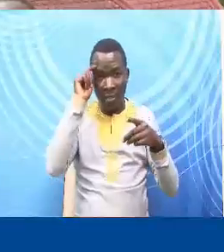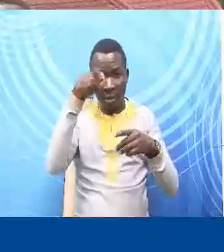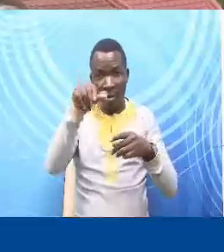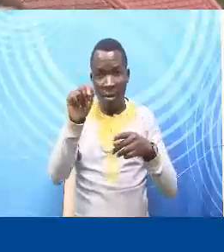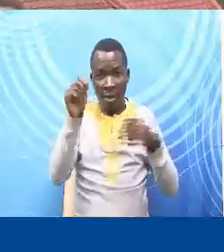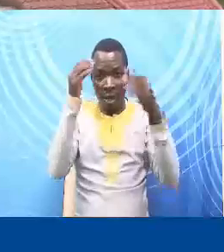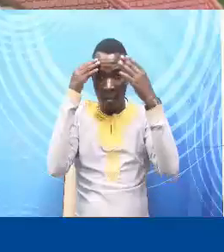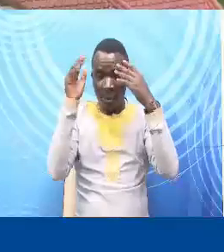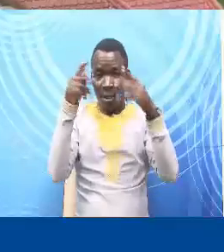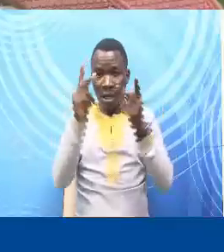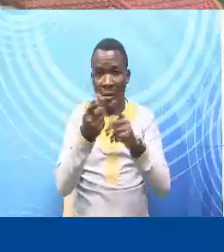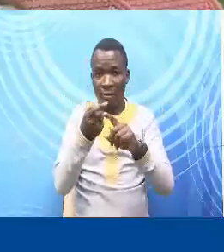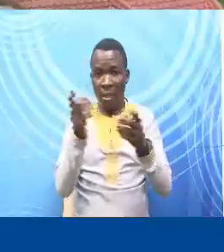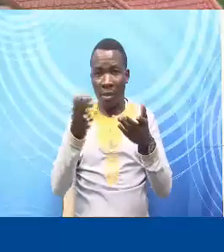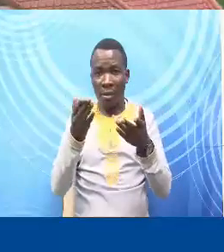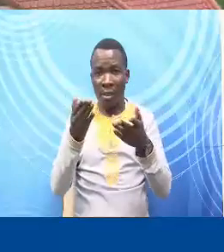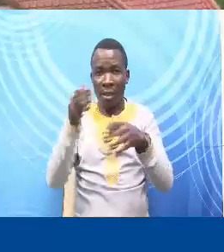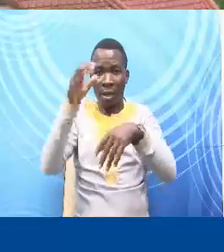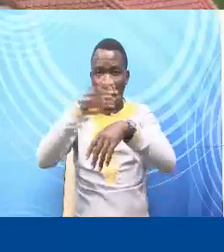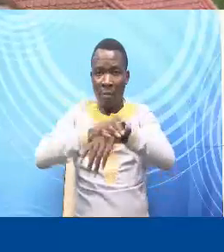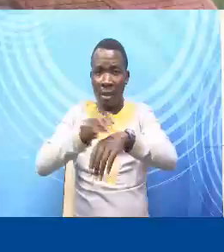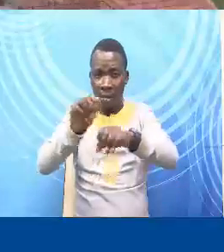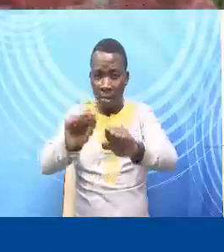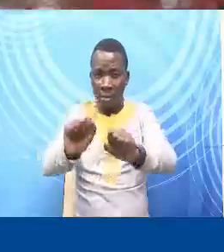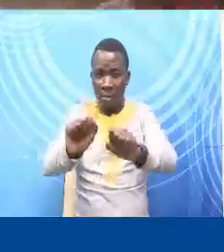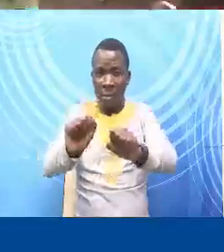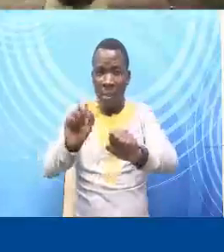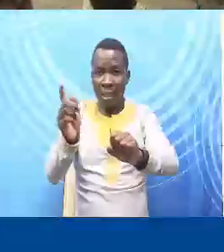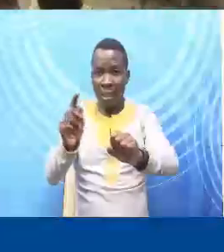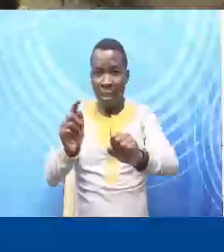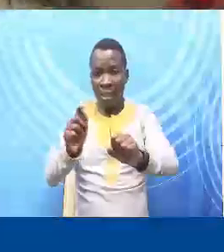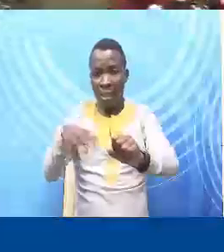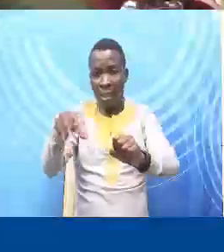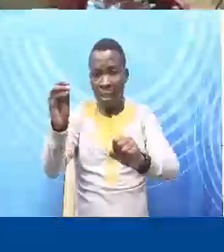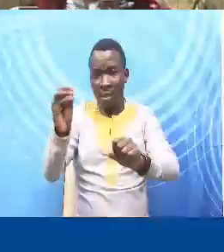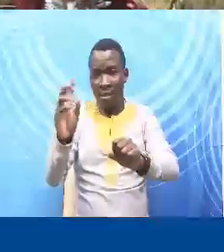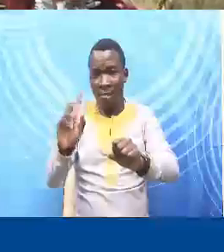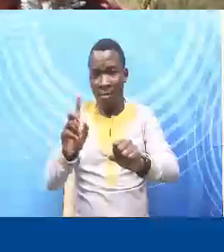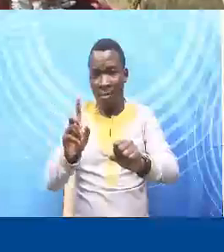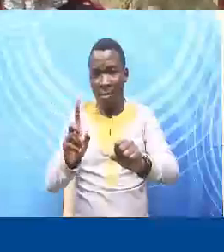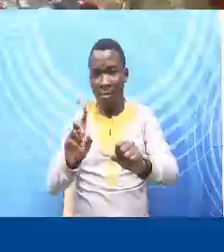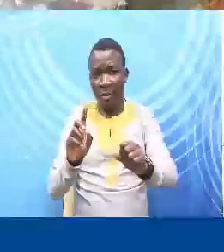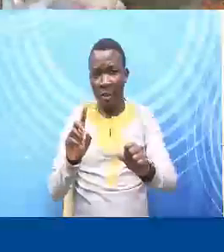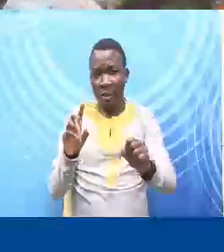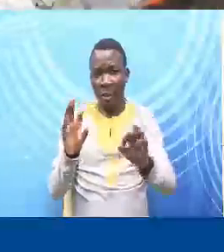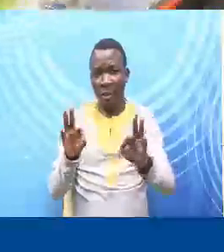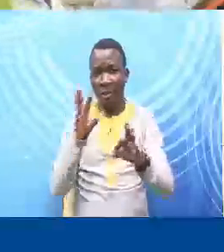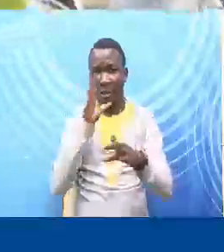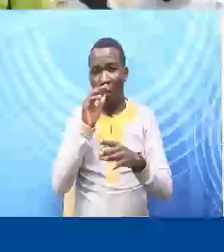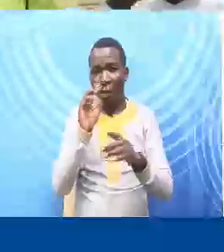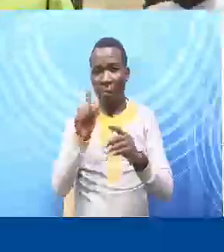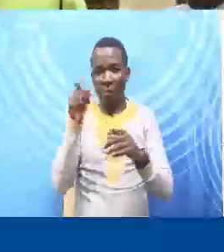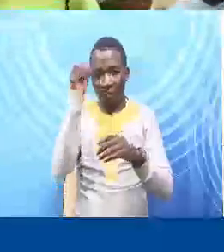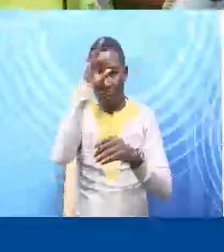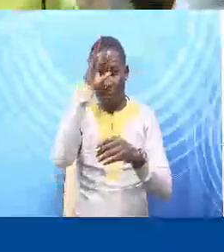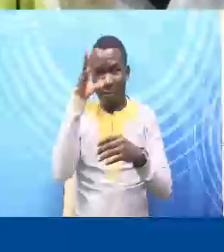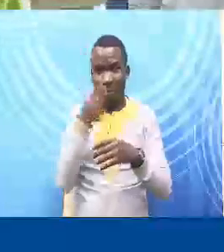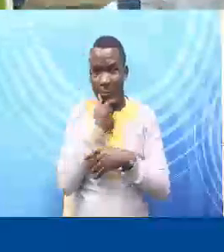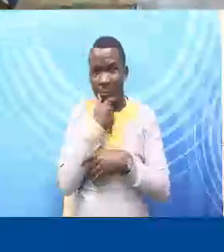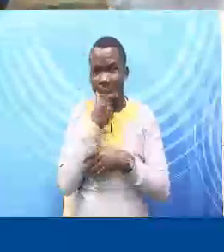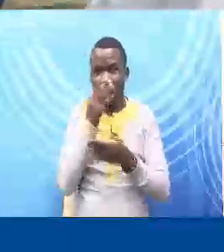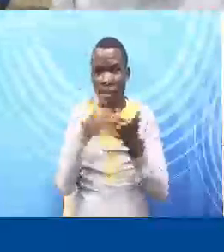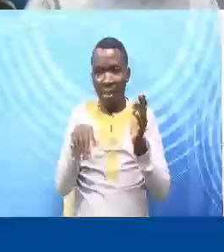afatana moto enye akazifata ntihagire n'imwe iva hino ntacyo navuga mba numiwe gusa bamwe mu baturage